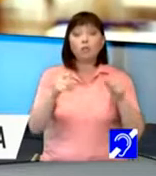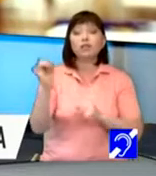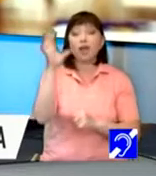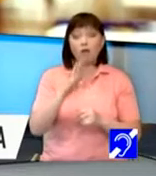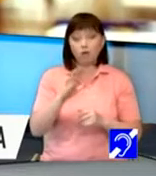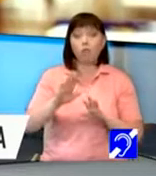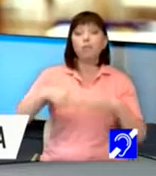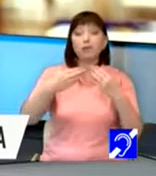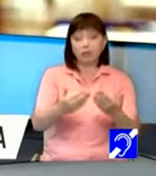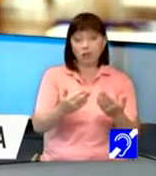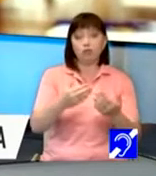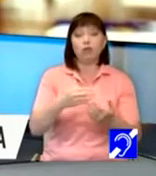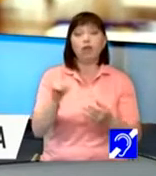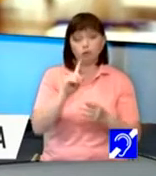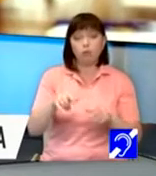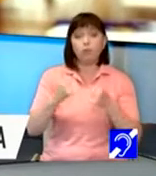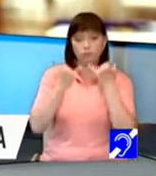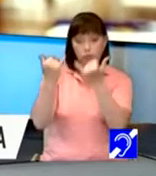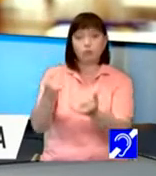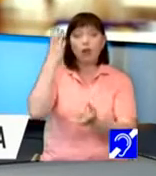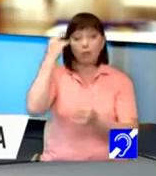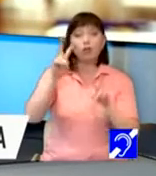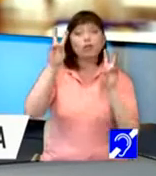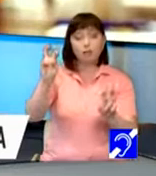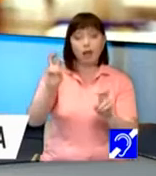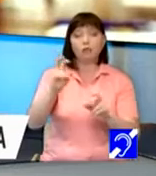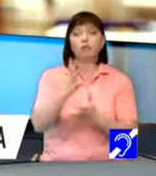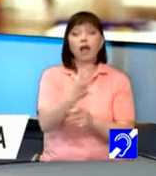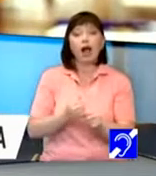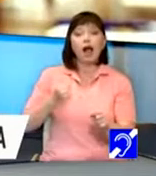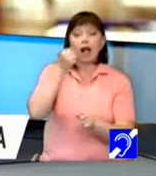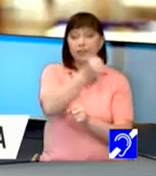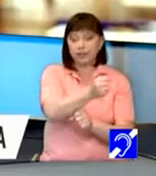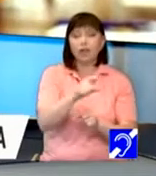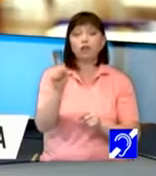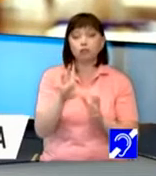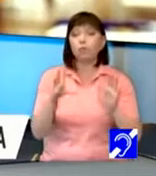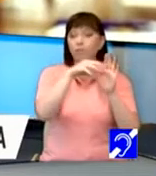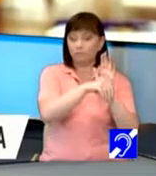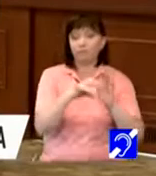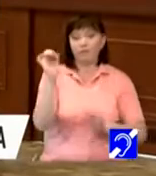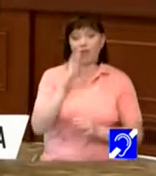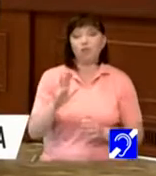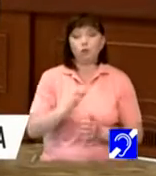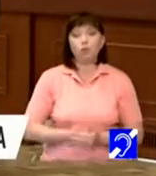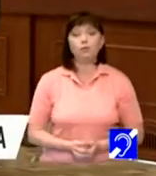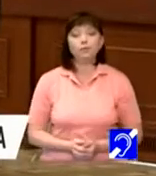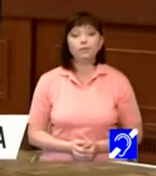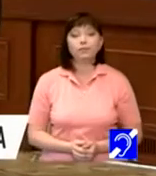recomandat Consiliului Europei să ofere Republicii Moldova statut de stat candidat pentru aderare la UE.